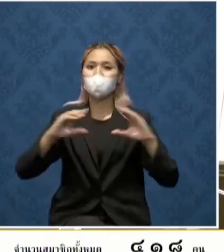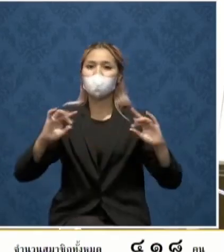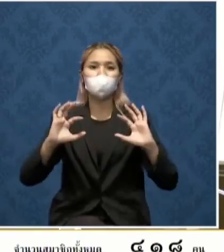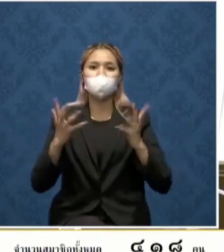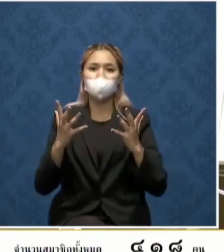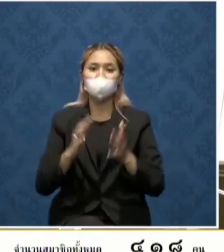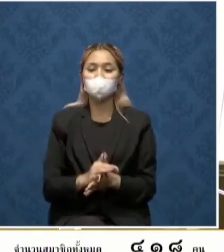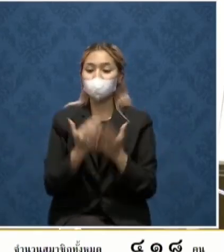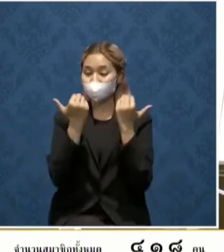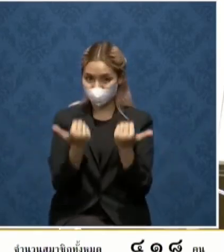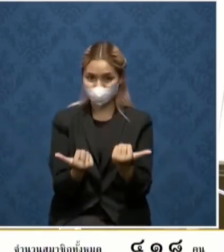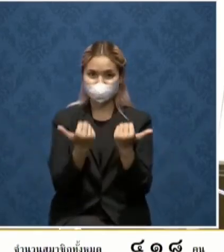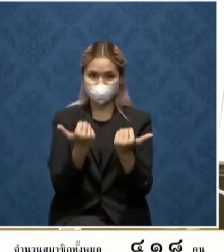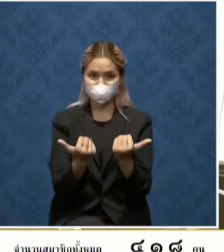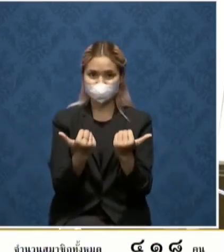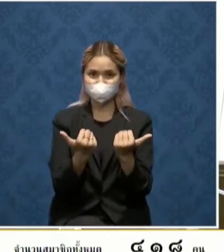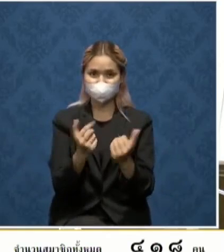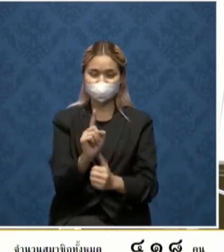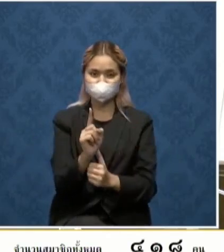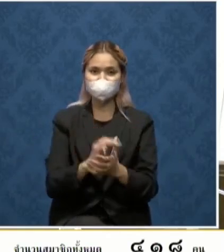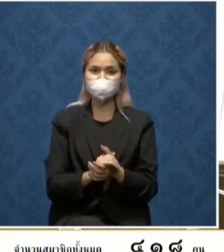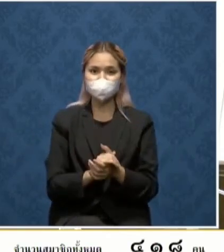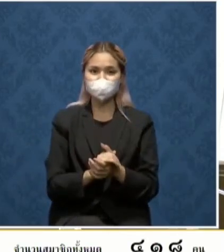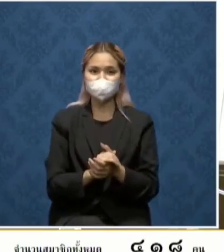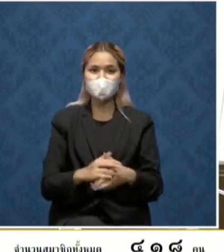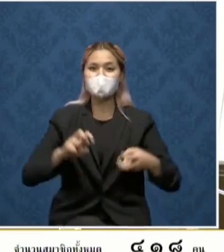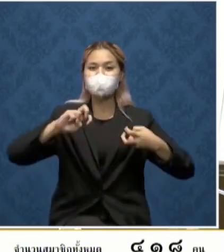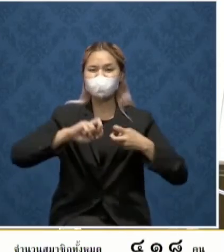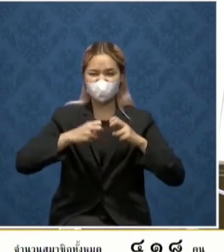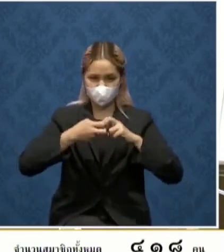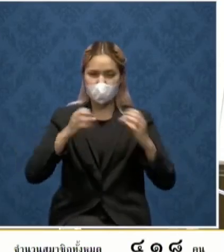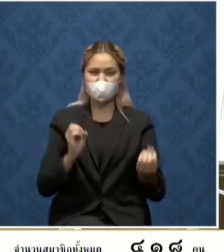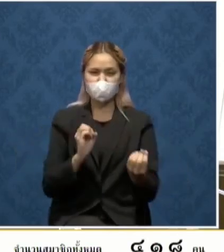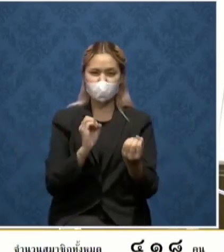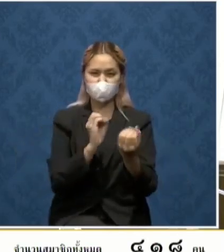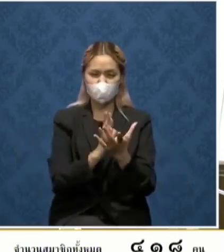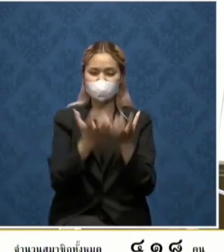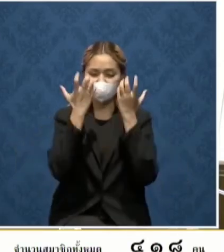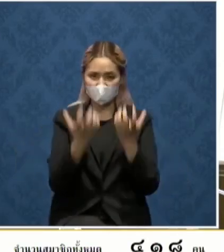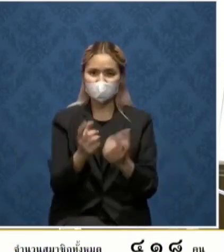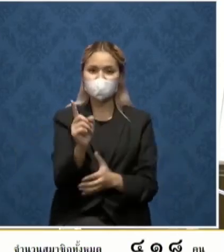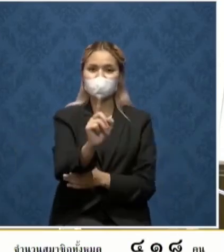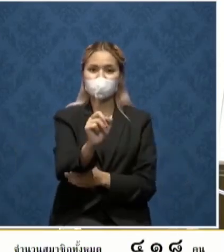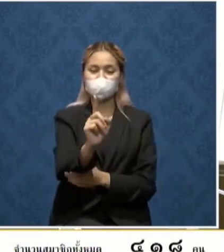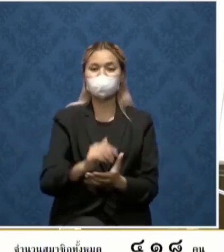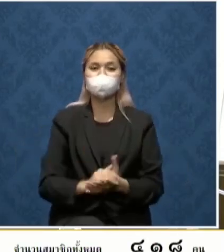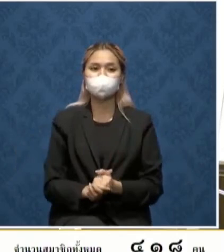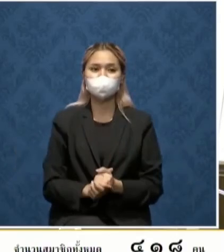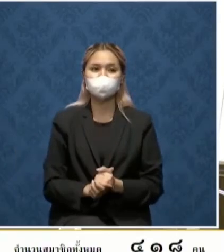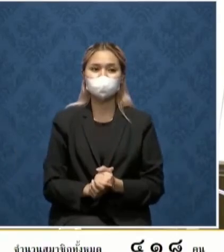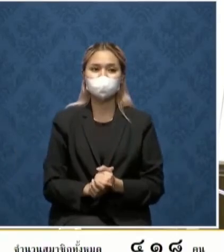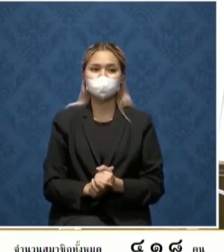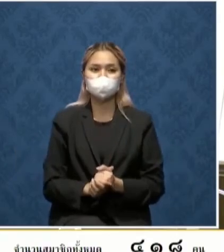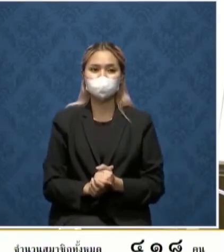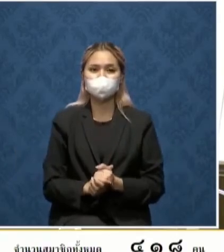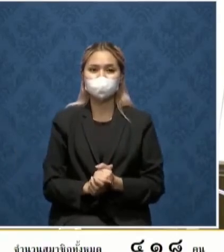และนั่นจึงมาซึ่งเหตุการณโกนาธกรมครั้งใหญ่ลาสุดครั้งนี้ที่คลา